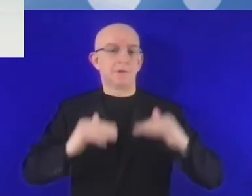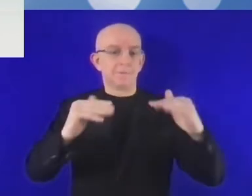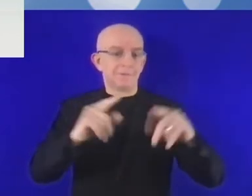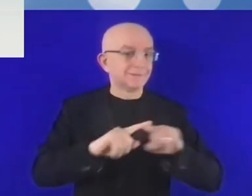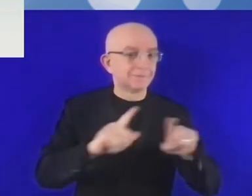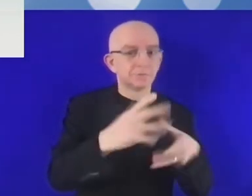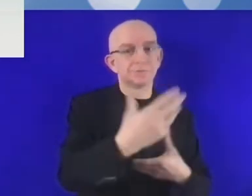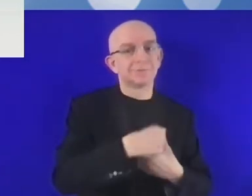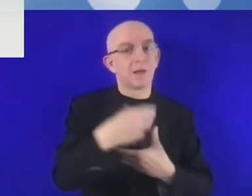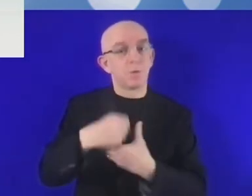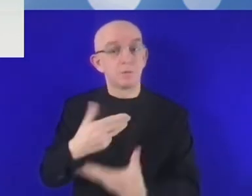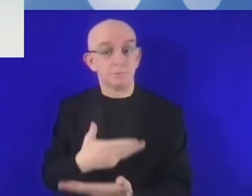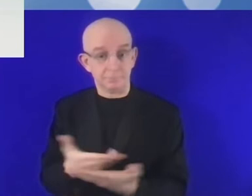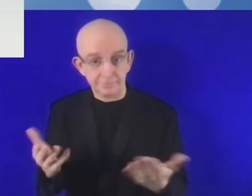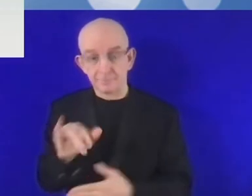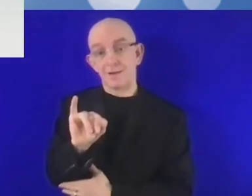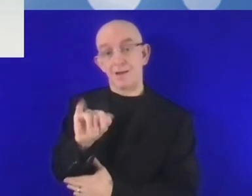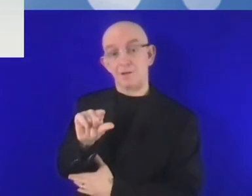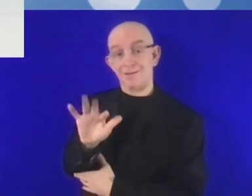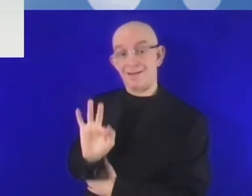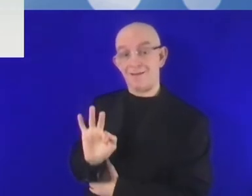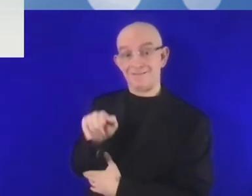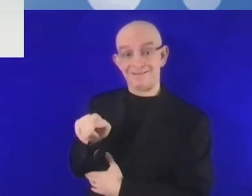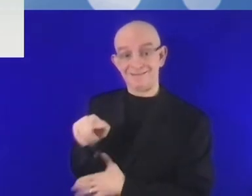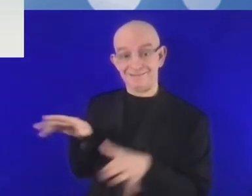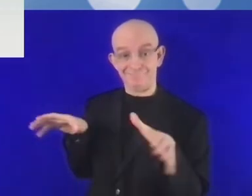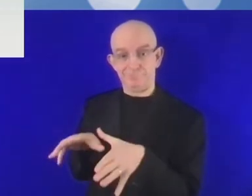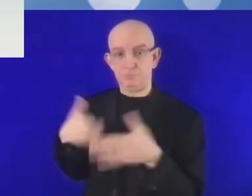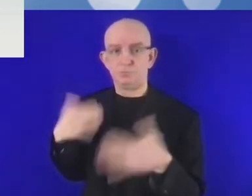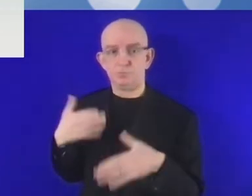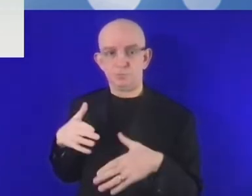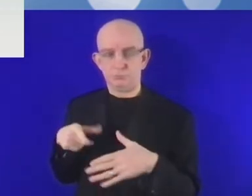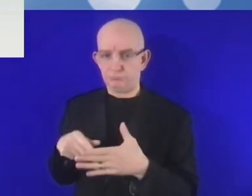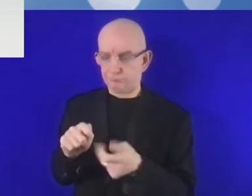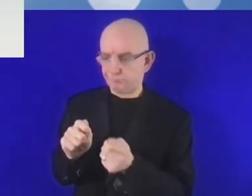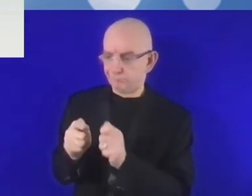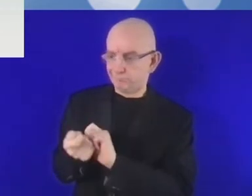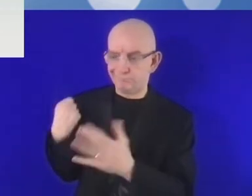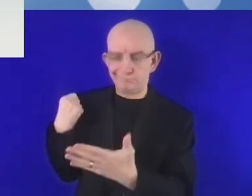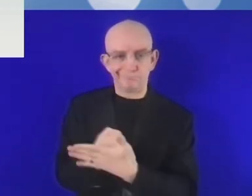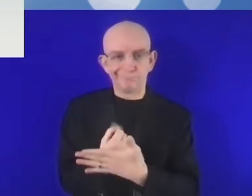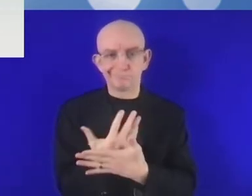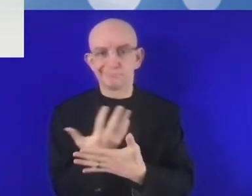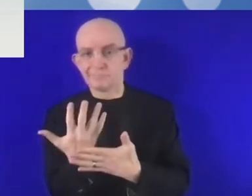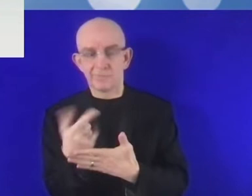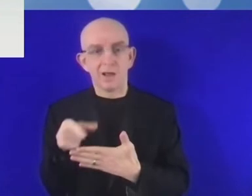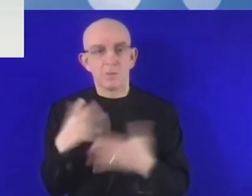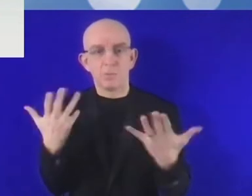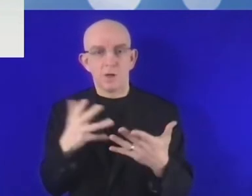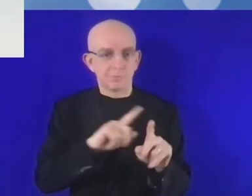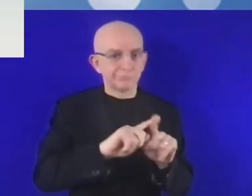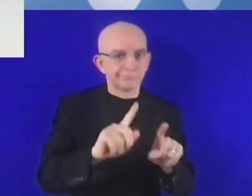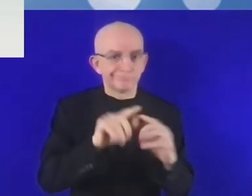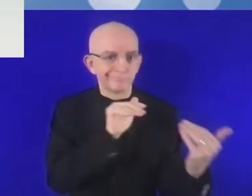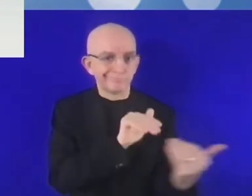أيضا يضمنون بأننا نستطيع أن نتعامل مع